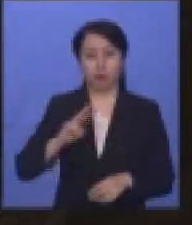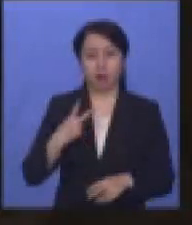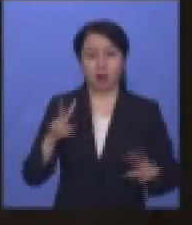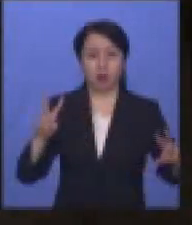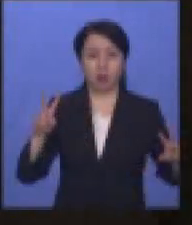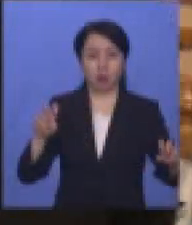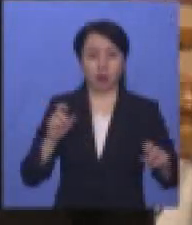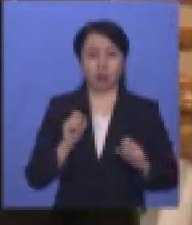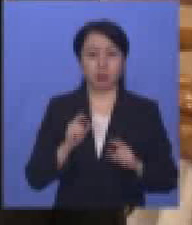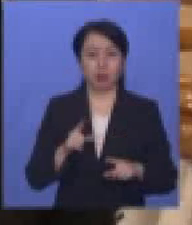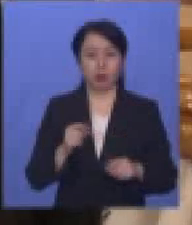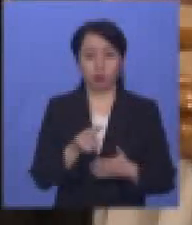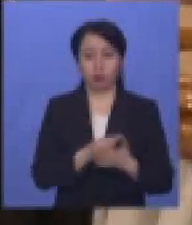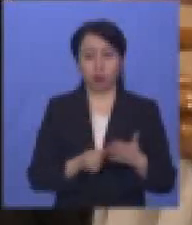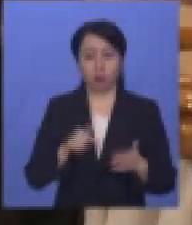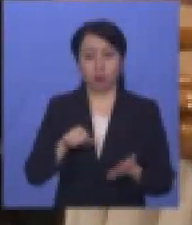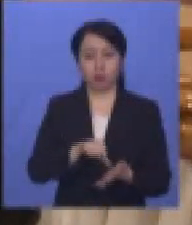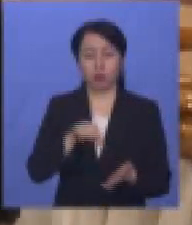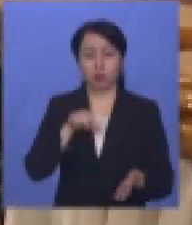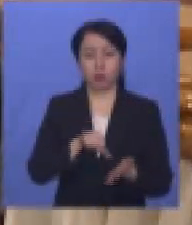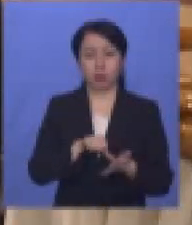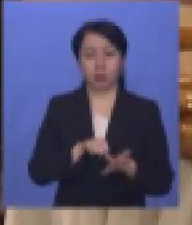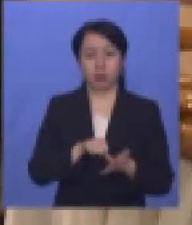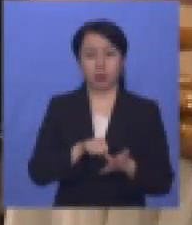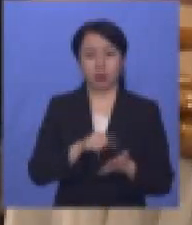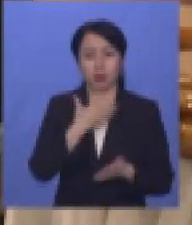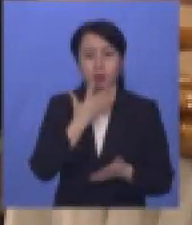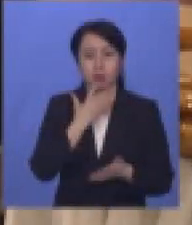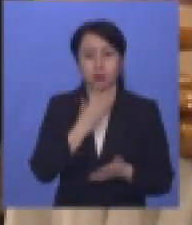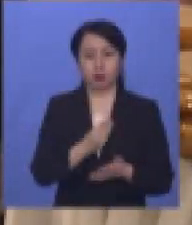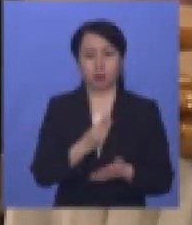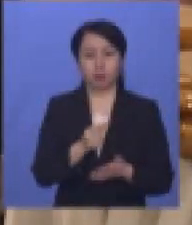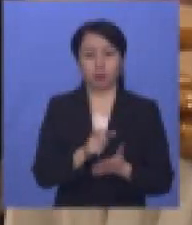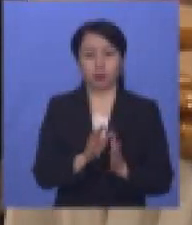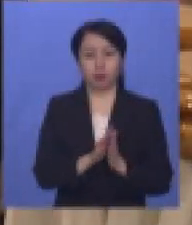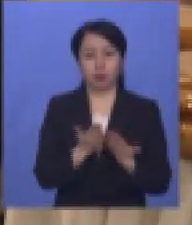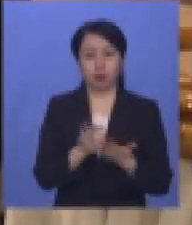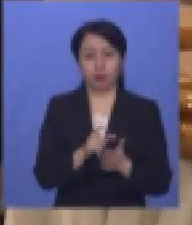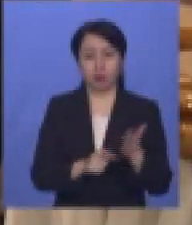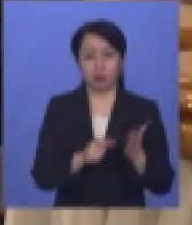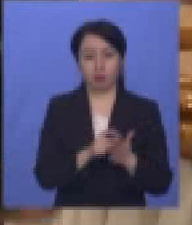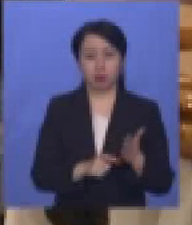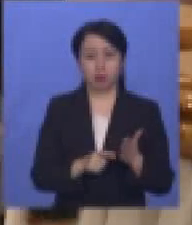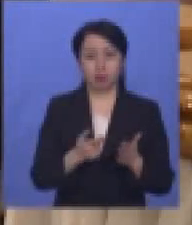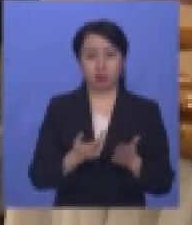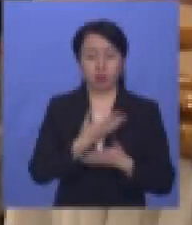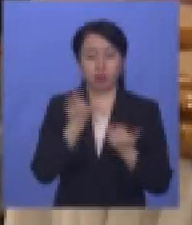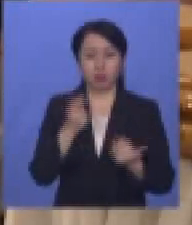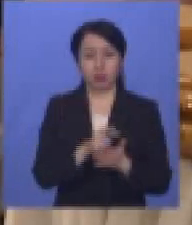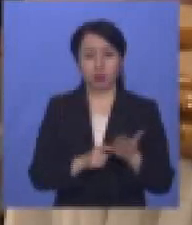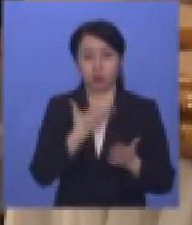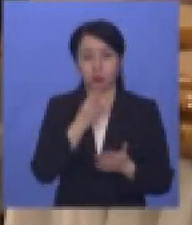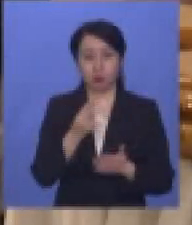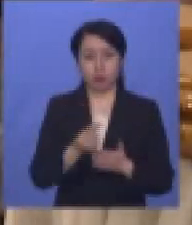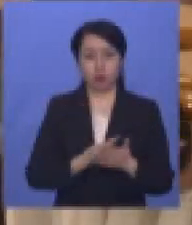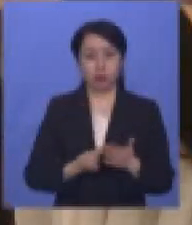номинация называется «Золотое перо». Здесь у нас участники декламируют свои произведения, стихотворения. Если же нет стихотворений собственного сочинения,